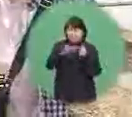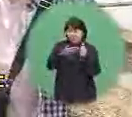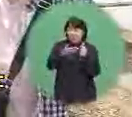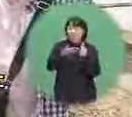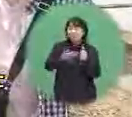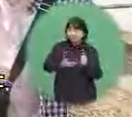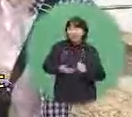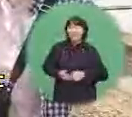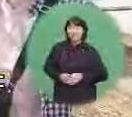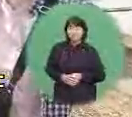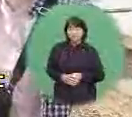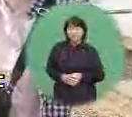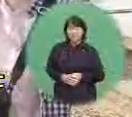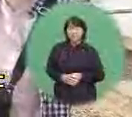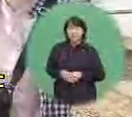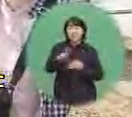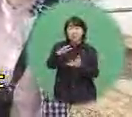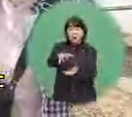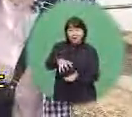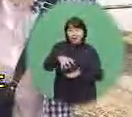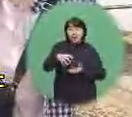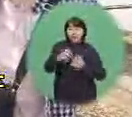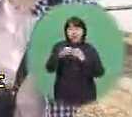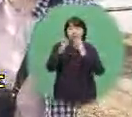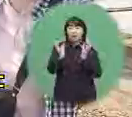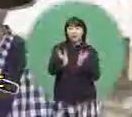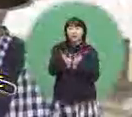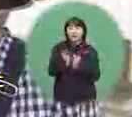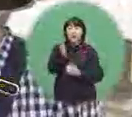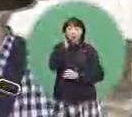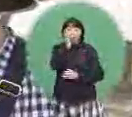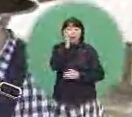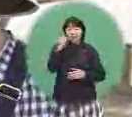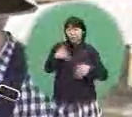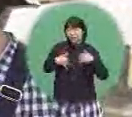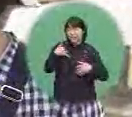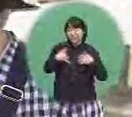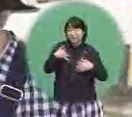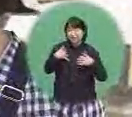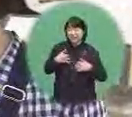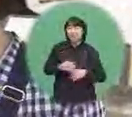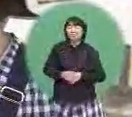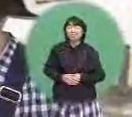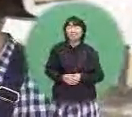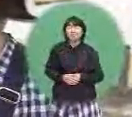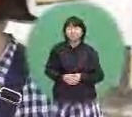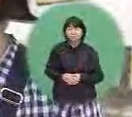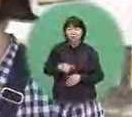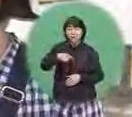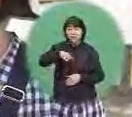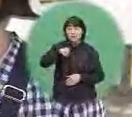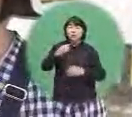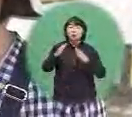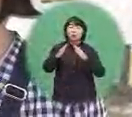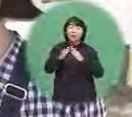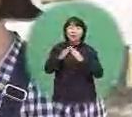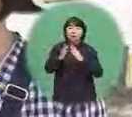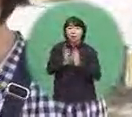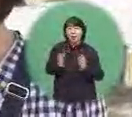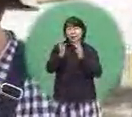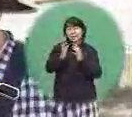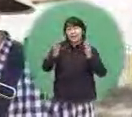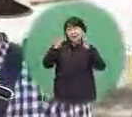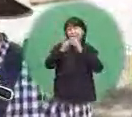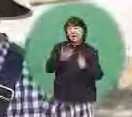育った時に美味しいかぼちゃがなってると嬉しい。 自分の家ではなかなかこう野菜を作るっていうのが大